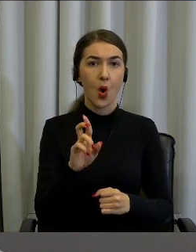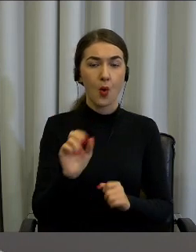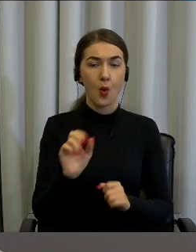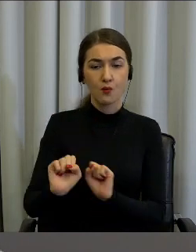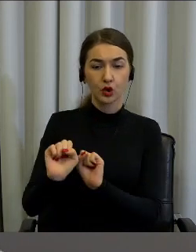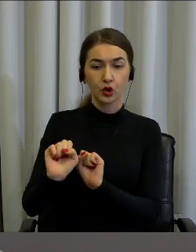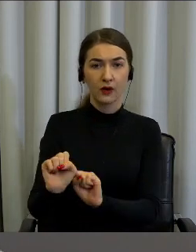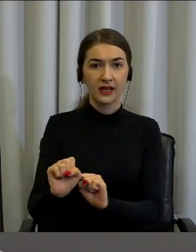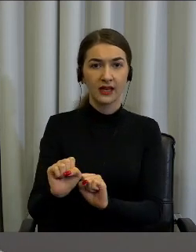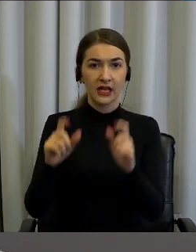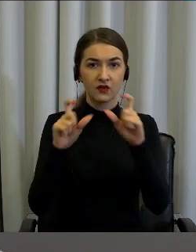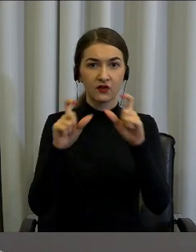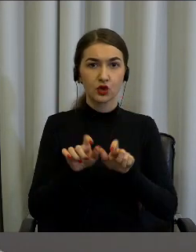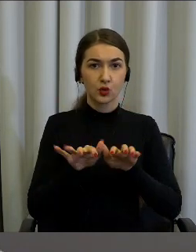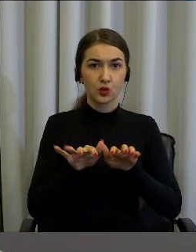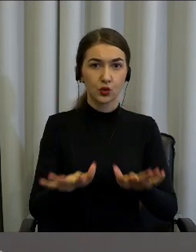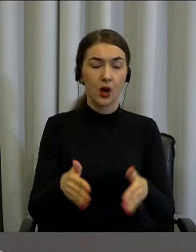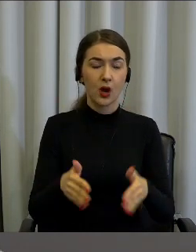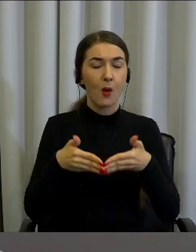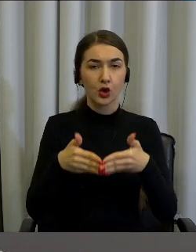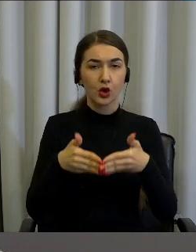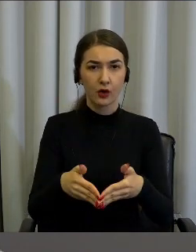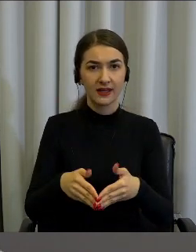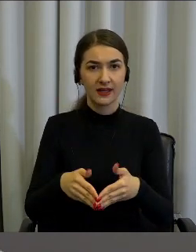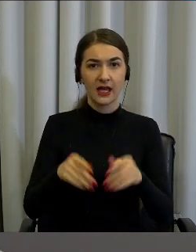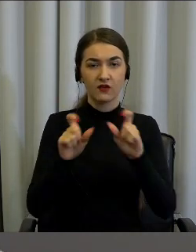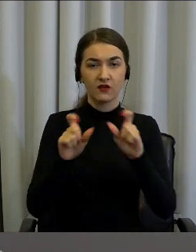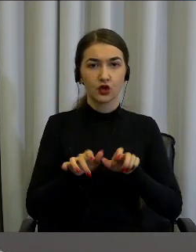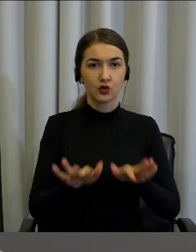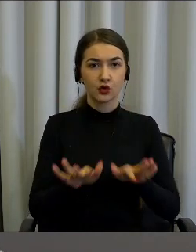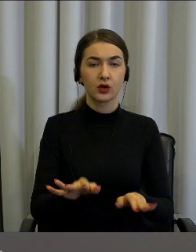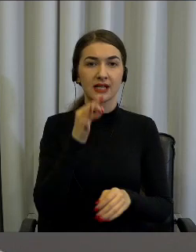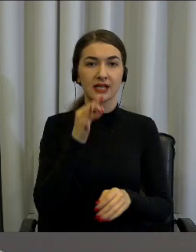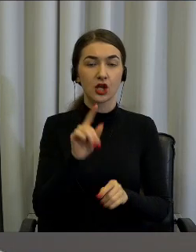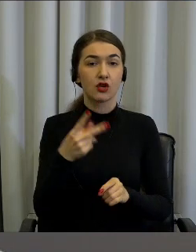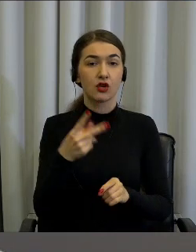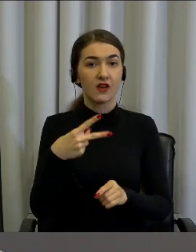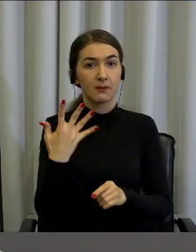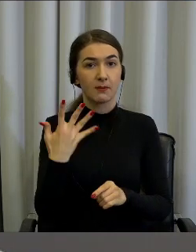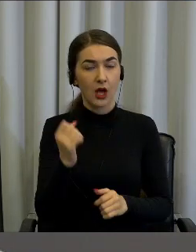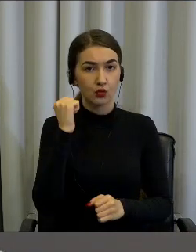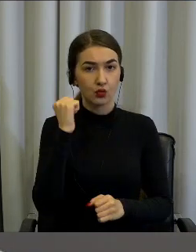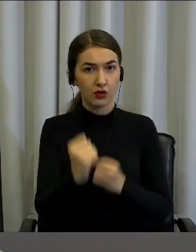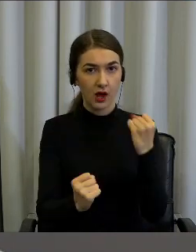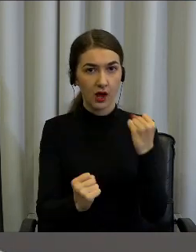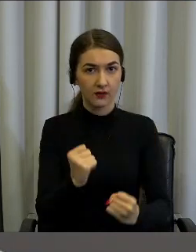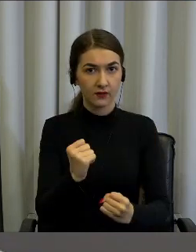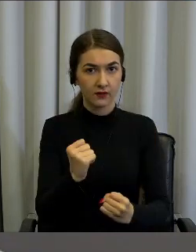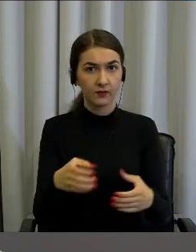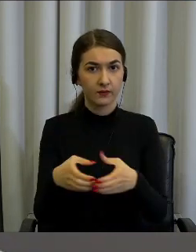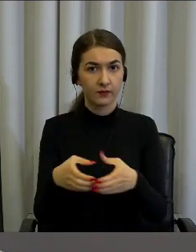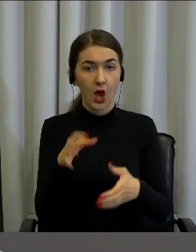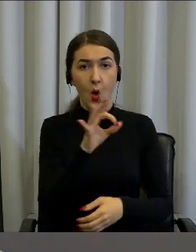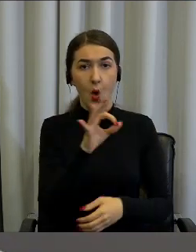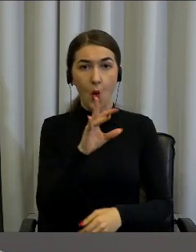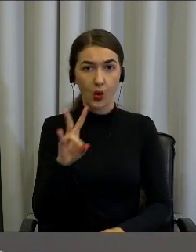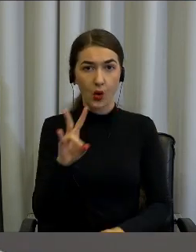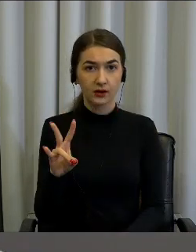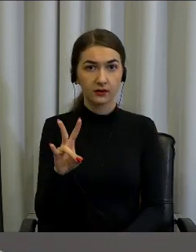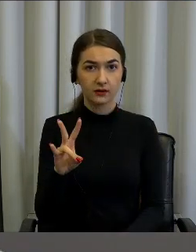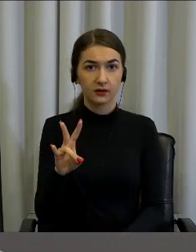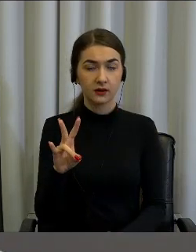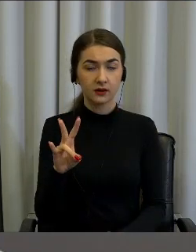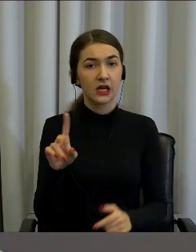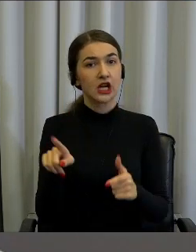місяцем Росія завдала і ви зазначила що 25 ударів ООН чи